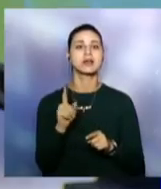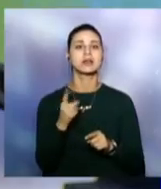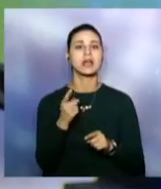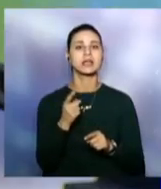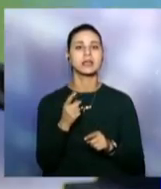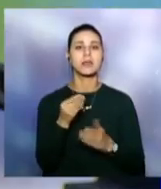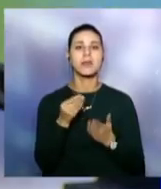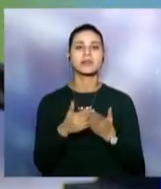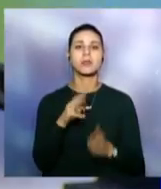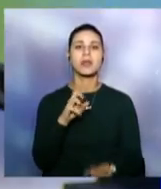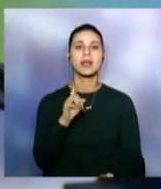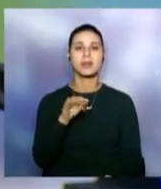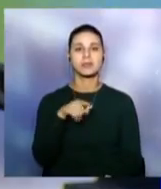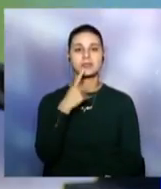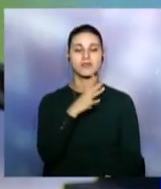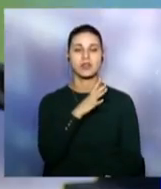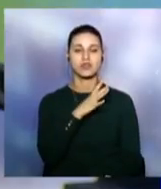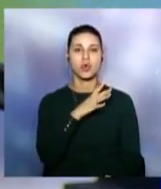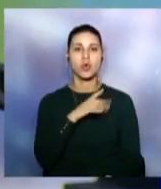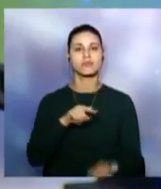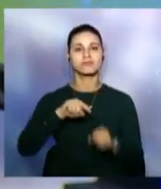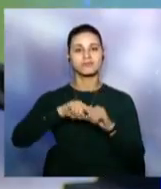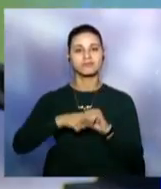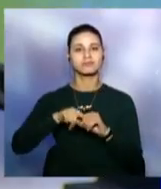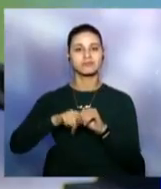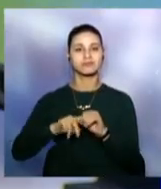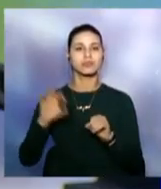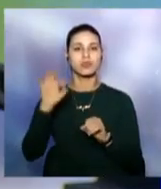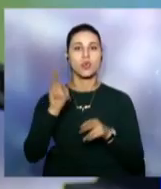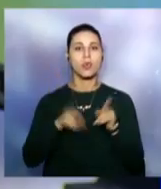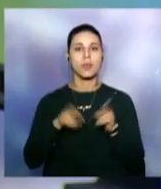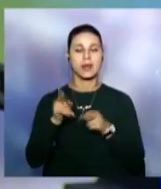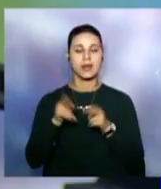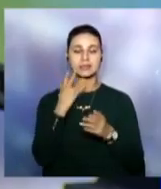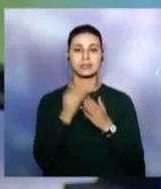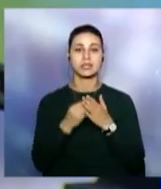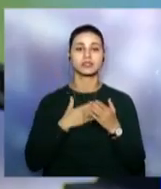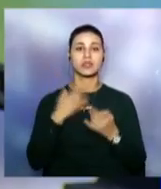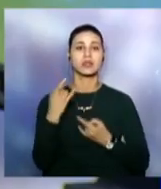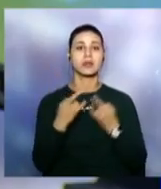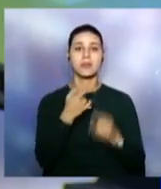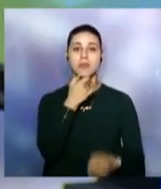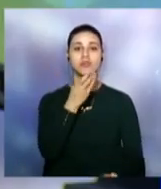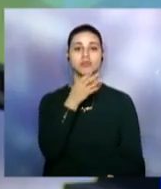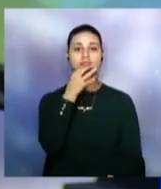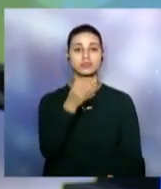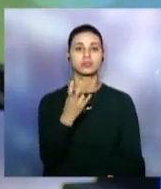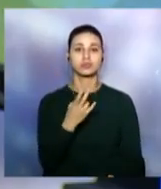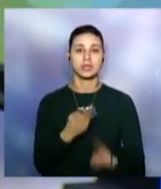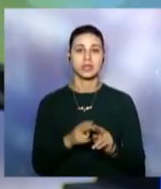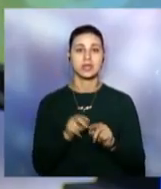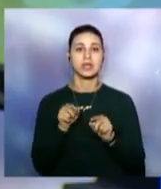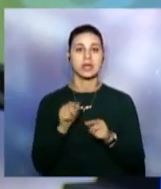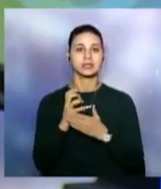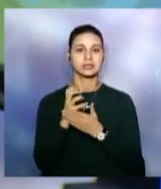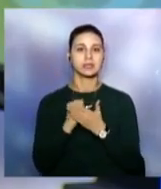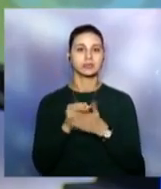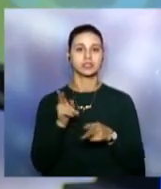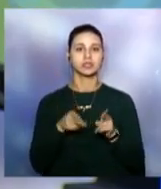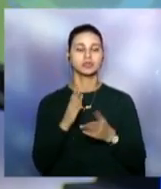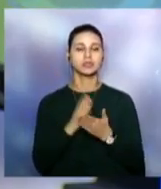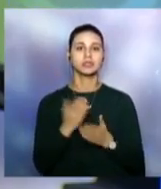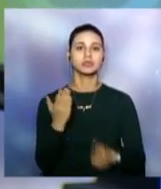ბატონმა მერაბმა ახსენა ლაპარასკოპია, ჩვენ მაყურებელს უნდა ვუთხრათ, რომ ეს არის სწორედ ის დამზოგველი